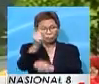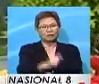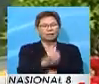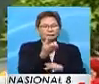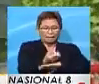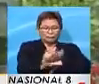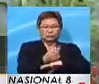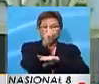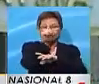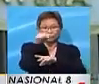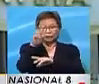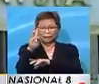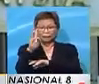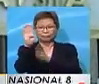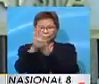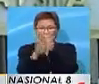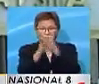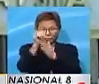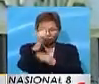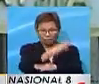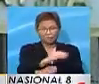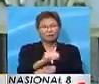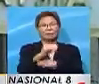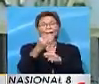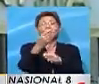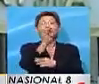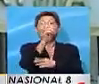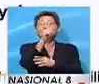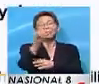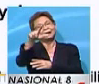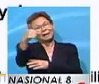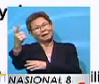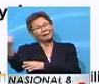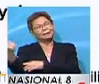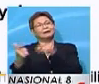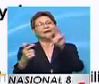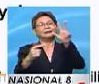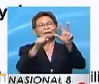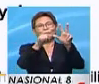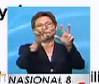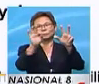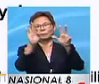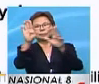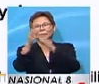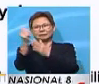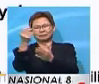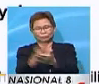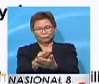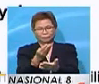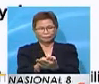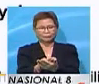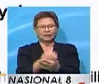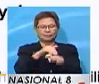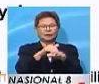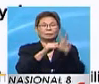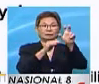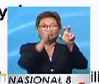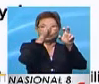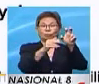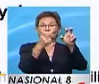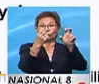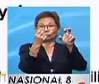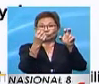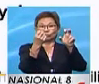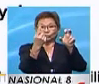emas 1.6 bilion dan Aset resab lain 3.9 bilion Dar pada 30 November